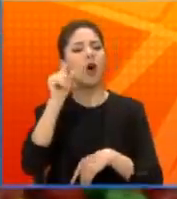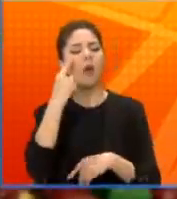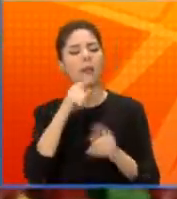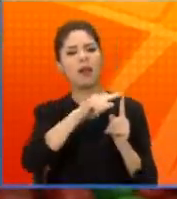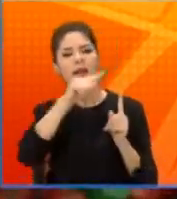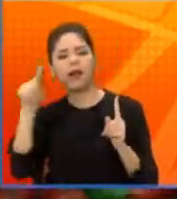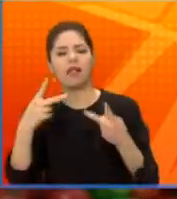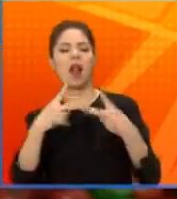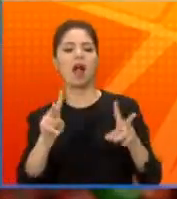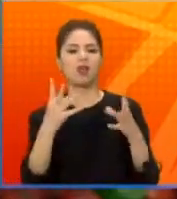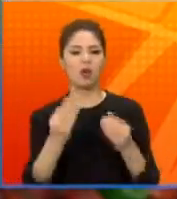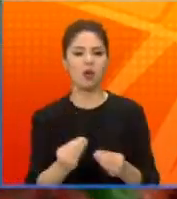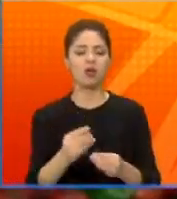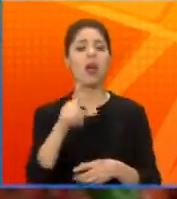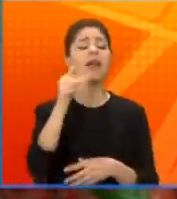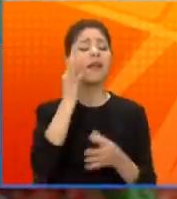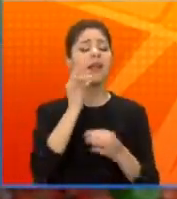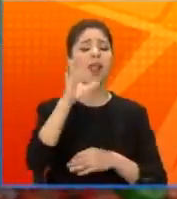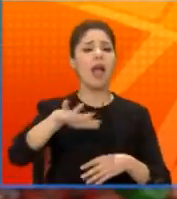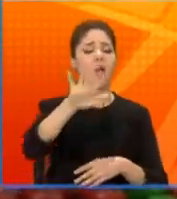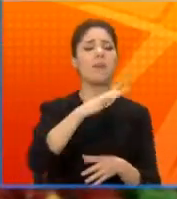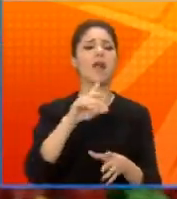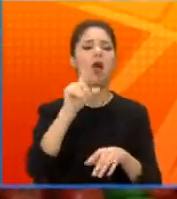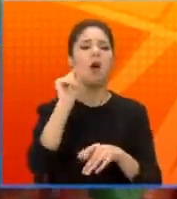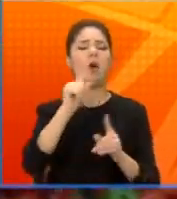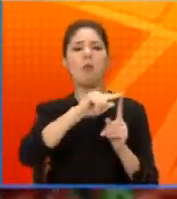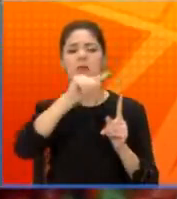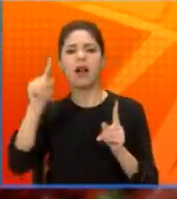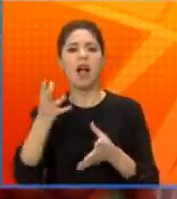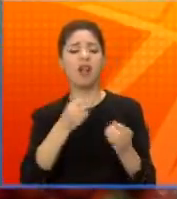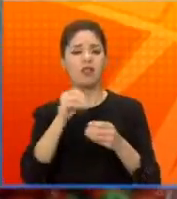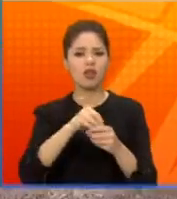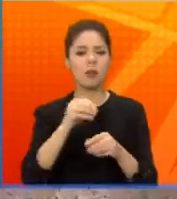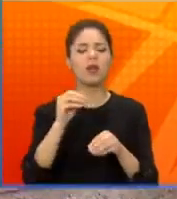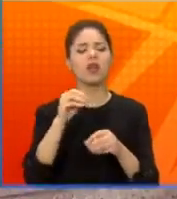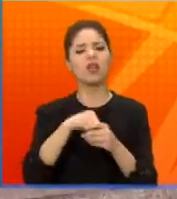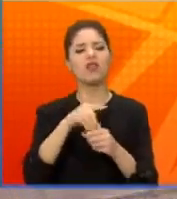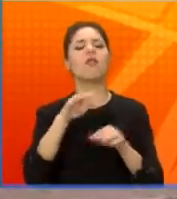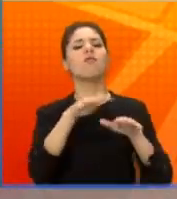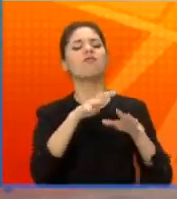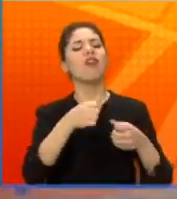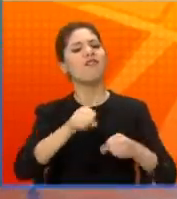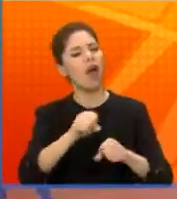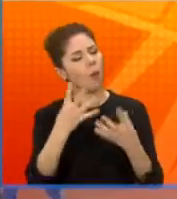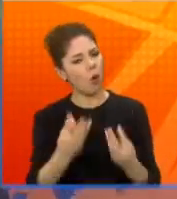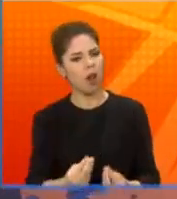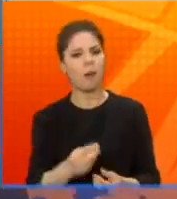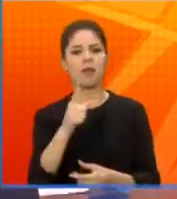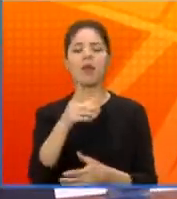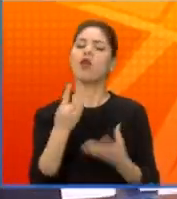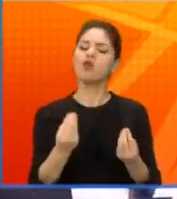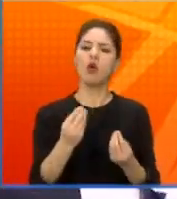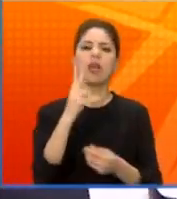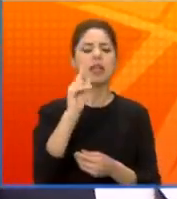kalacak. İnsanlar tabii 11'e kadar alışveriş yapacakları için tabii böyle yığılmalar engellenecektir yani. Çok iyi bir şey. Herkes 2